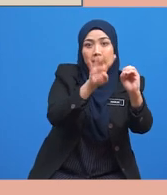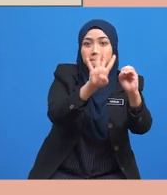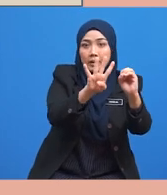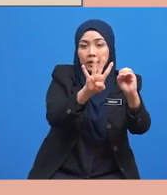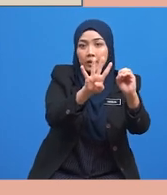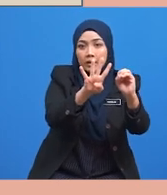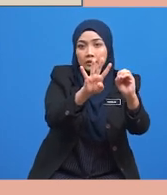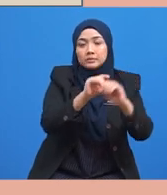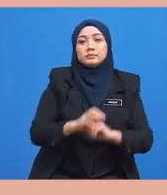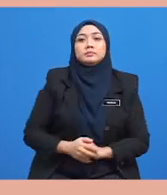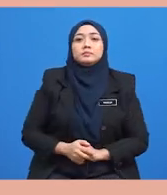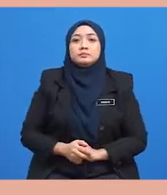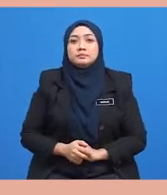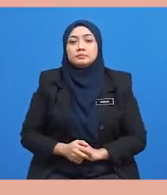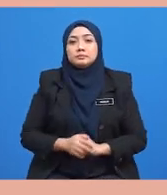0.45.